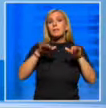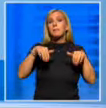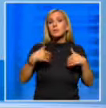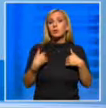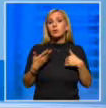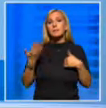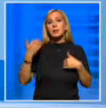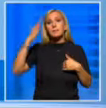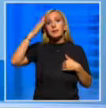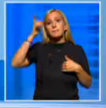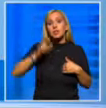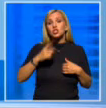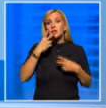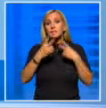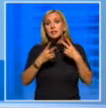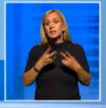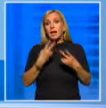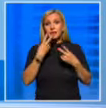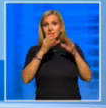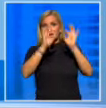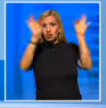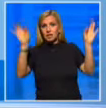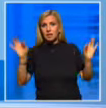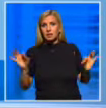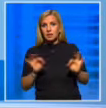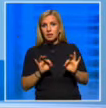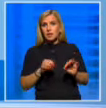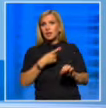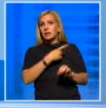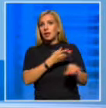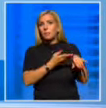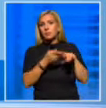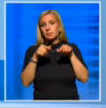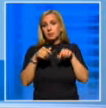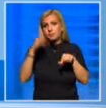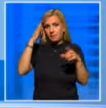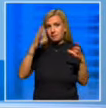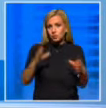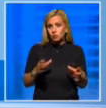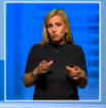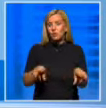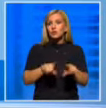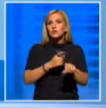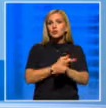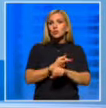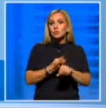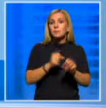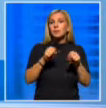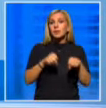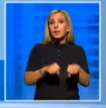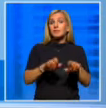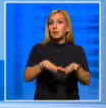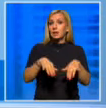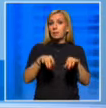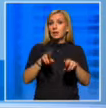ще видите как изглеждаше цялата картина тогава. Уж подкрепяха това правителство и в същото време, да, в парламента